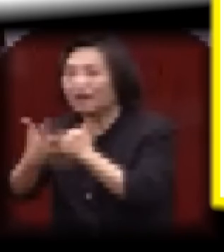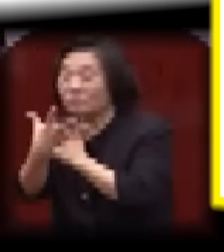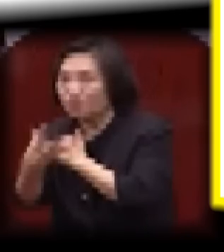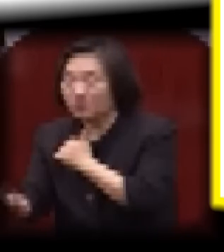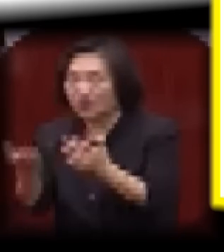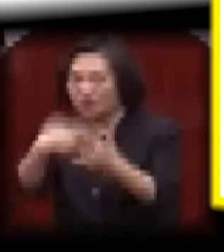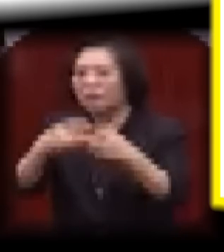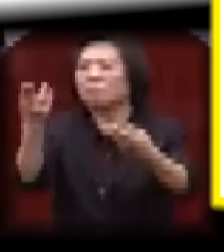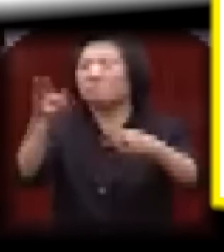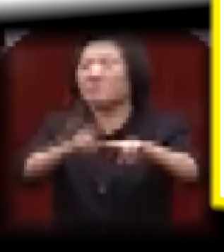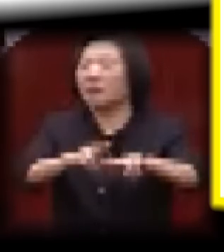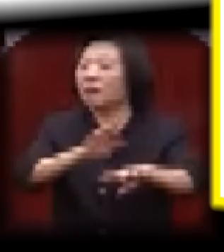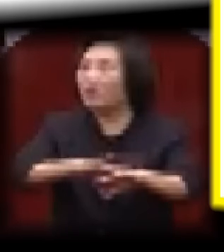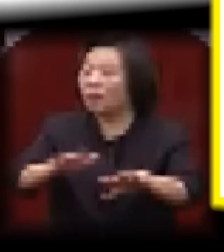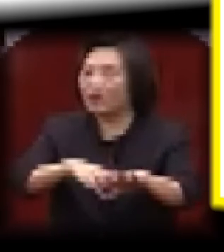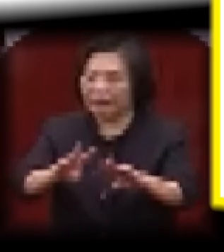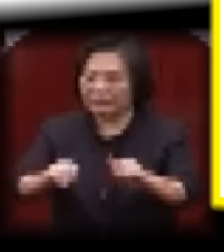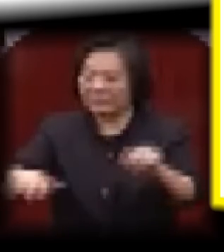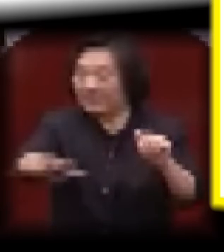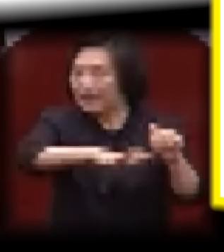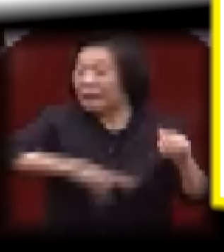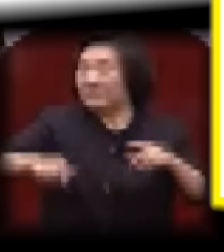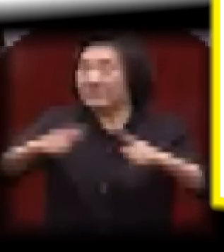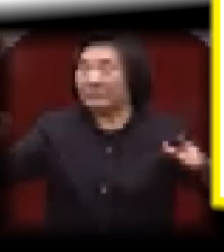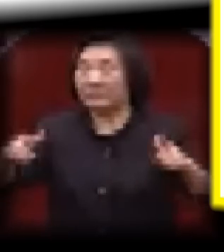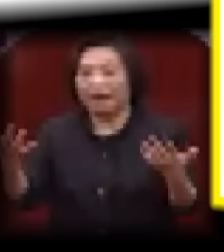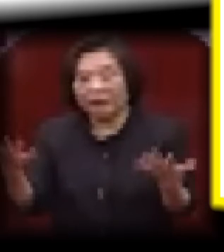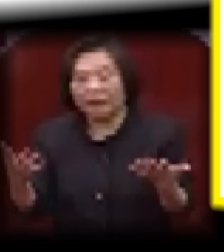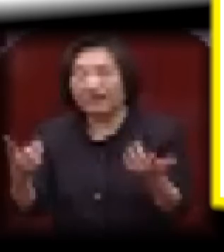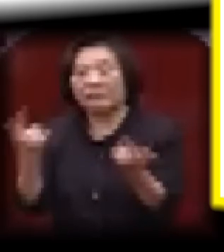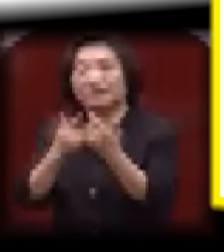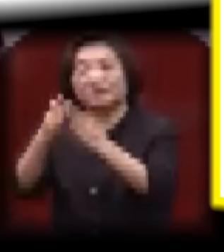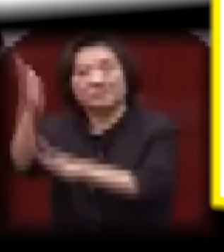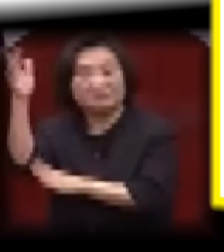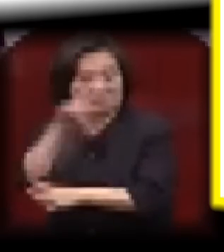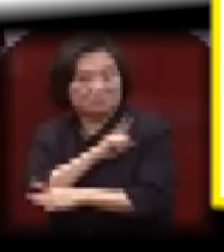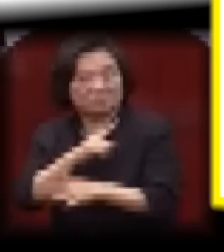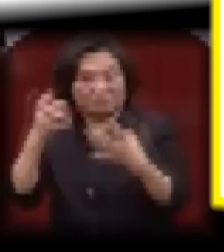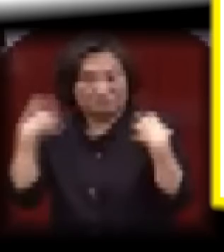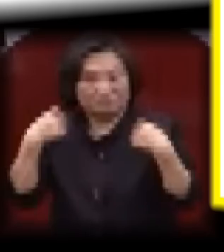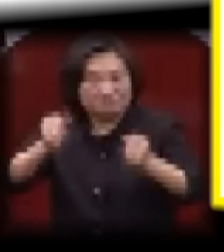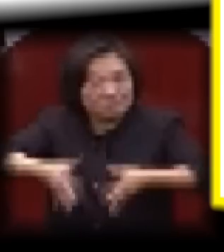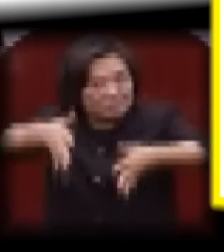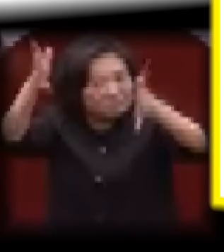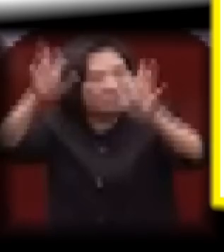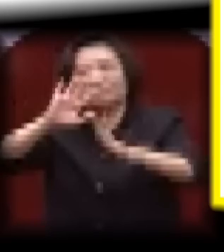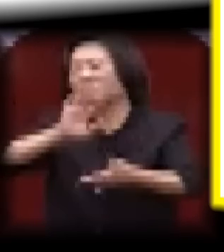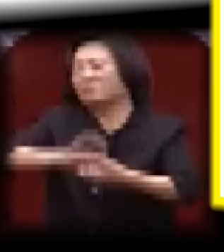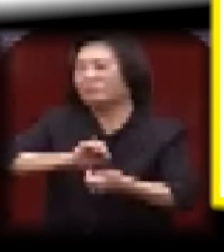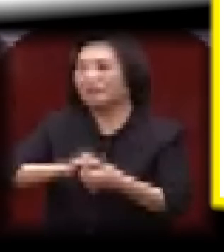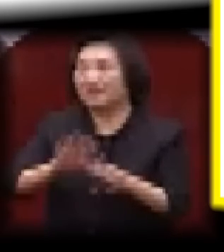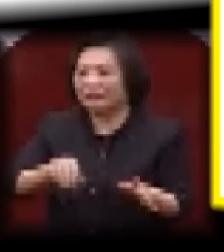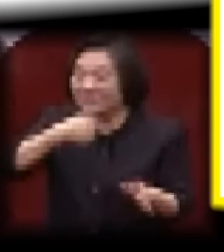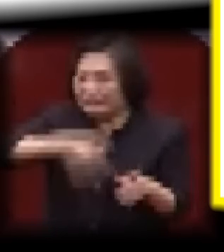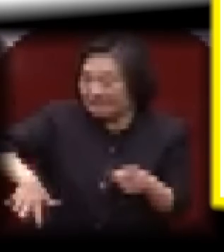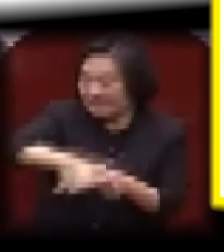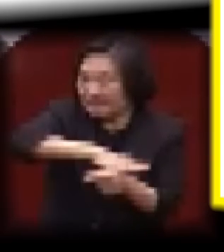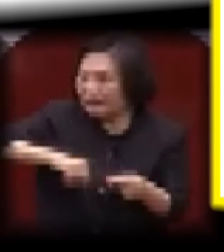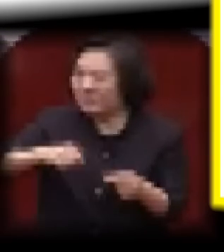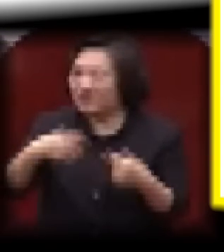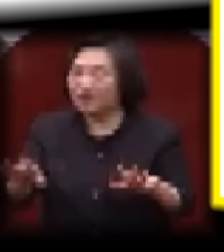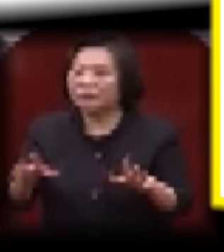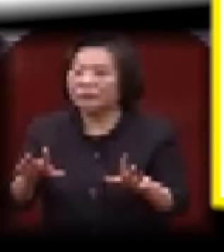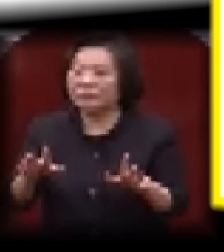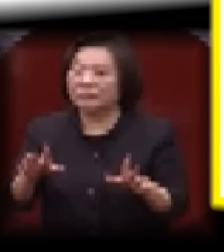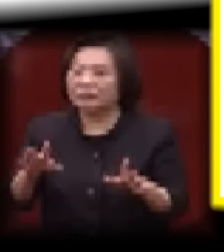出的时候还要政府自己去盖吗？这个可以讨论。我觉得不一定要政府自己盖。事实上，台湾目前寿险的资金闲